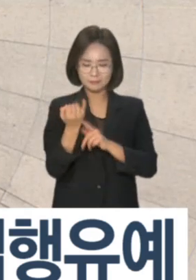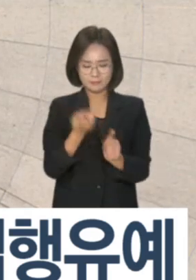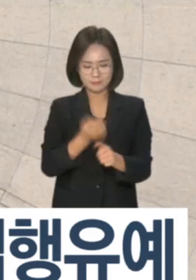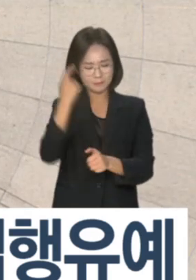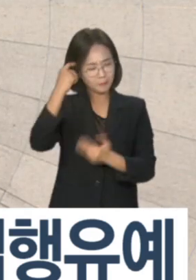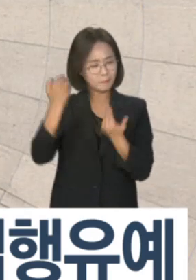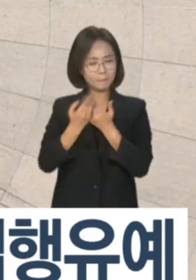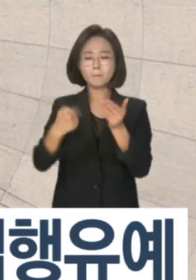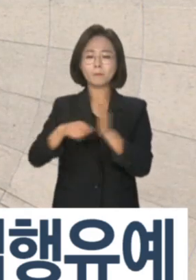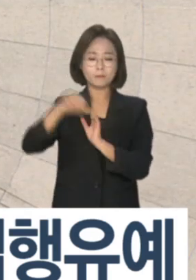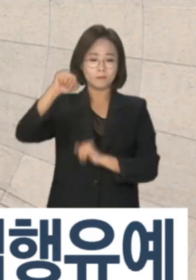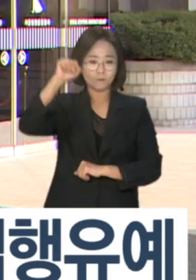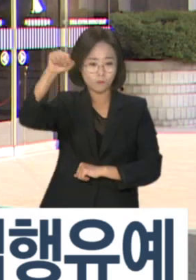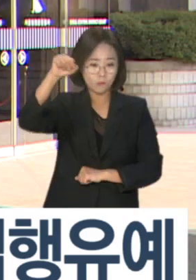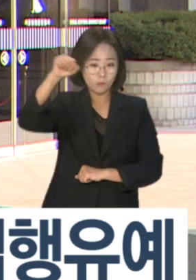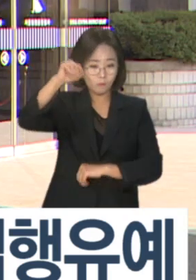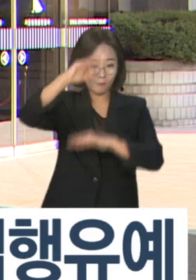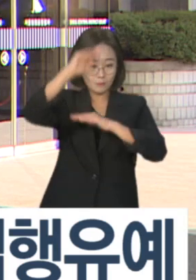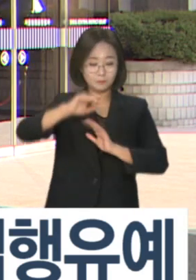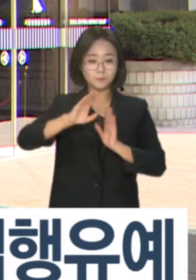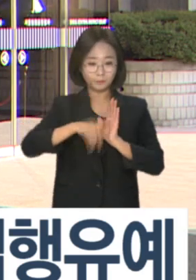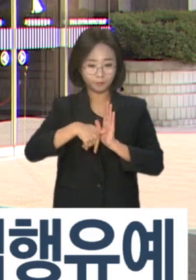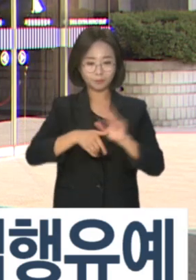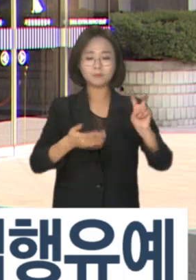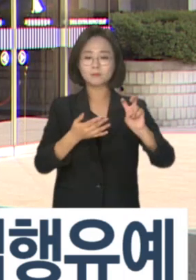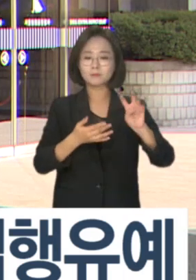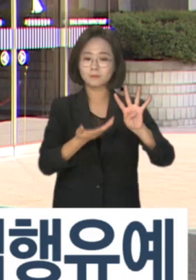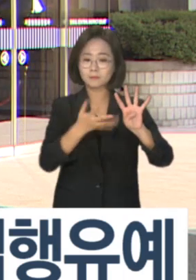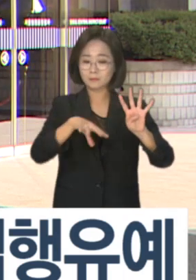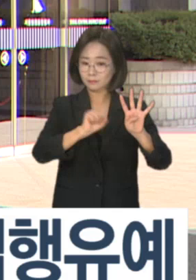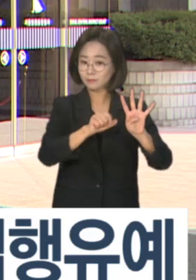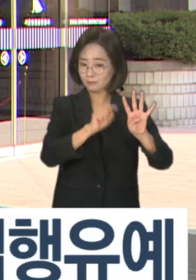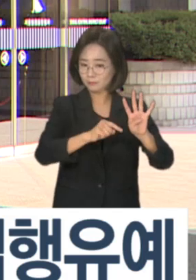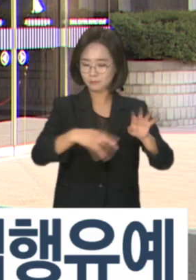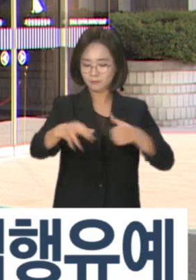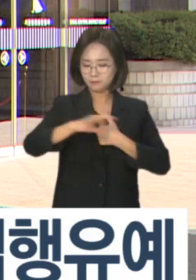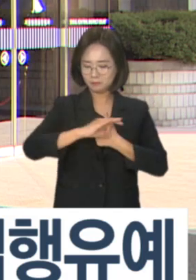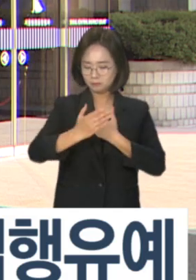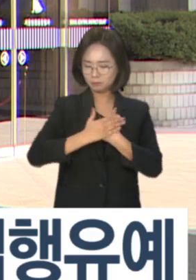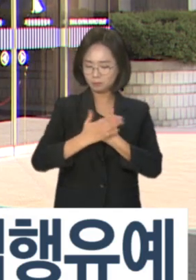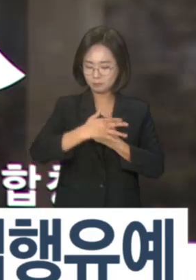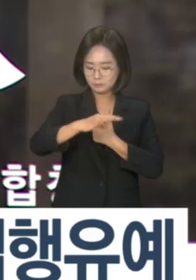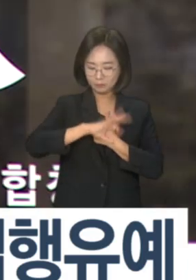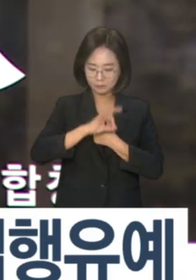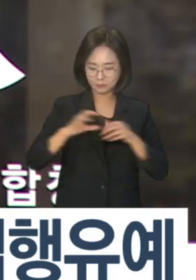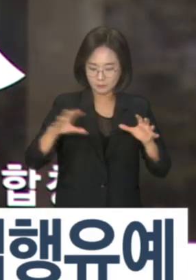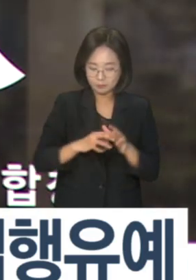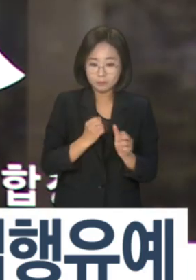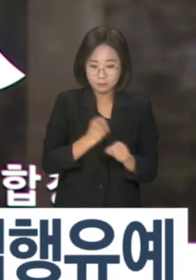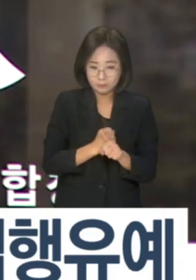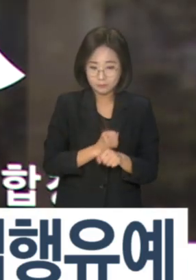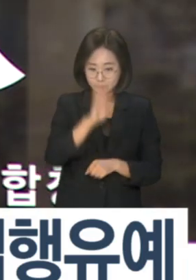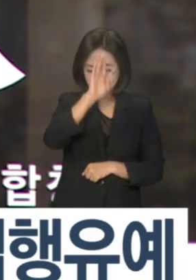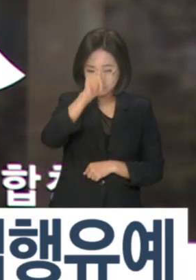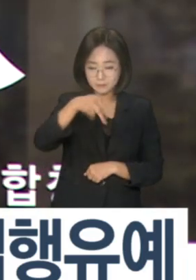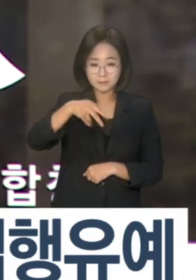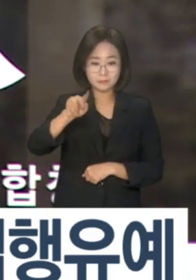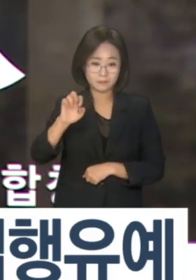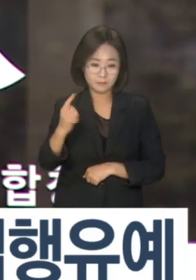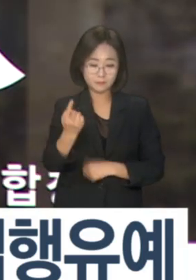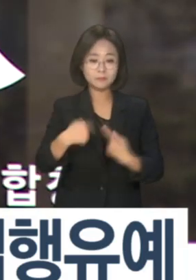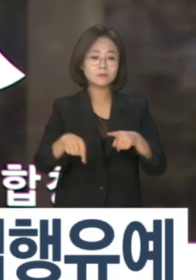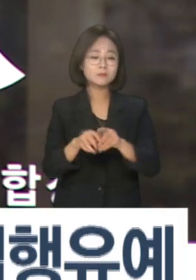반대를 위한 집회와 시위 주도 과정에서 24억 여원의 후원금을 불법 모금하고 박사모와 탄기국